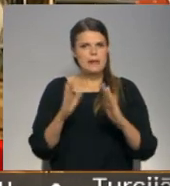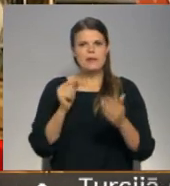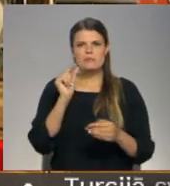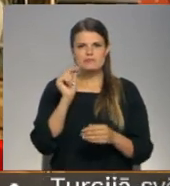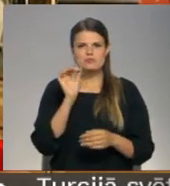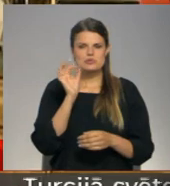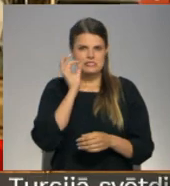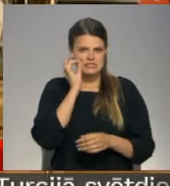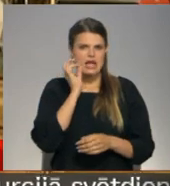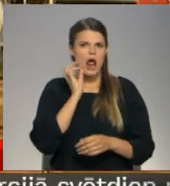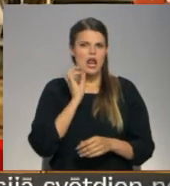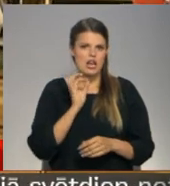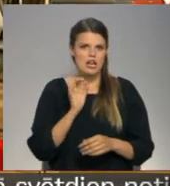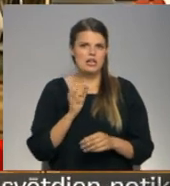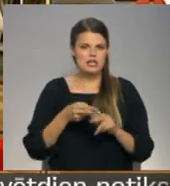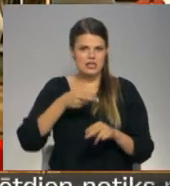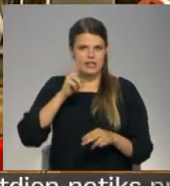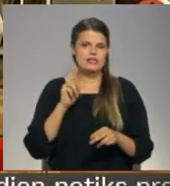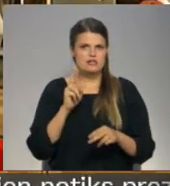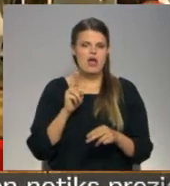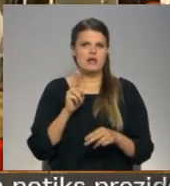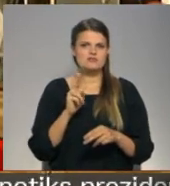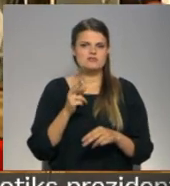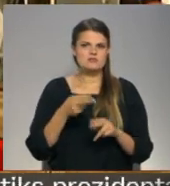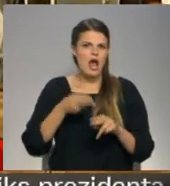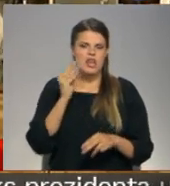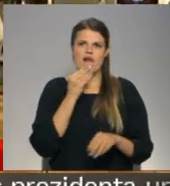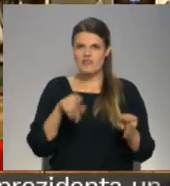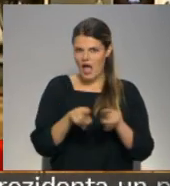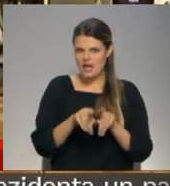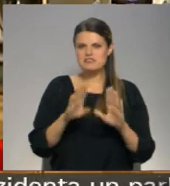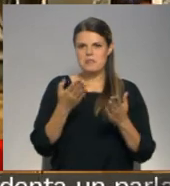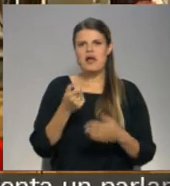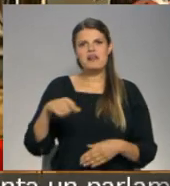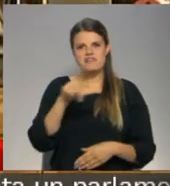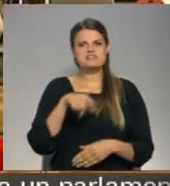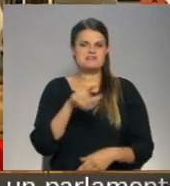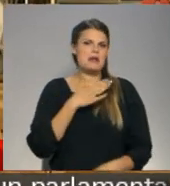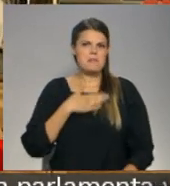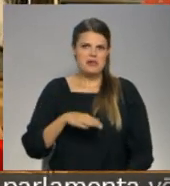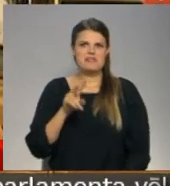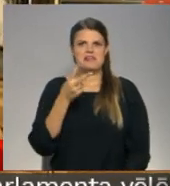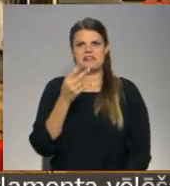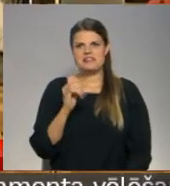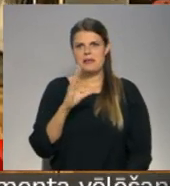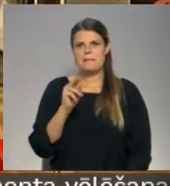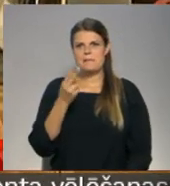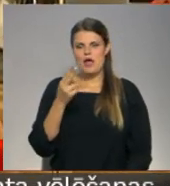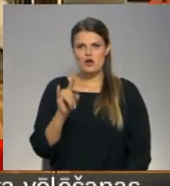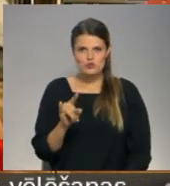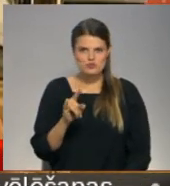mazliet saldenums, tas tā kā bišķī tāds saldais ēdiens. Bet visējošākais tomēr ir ķimene. Jo tā kā viņš